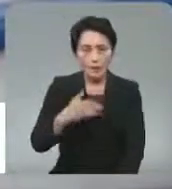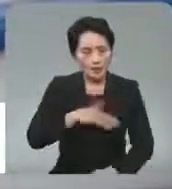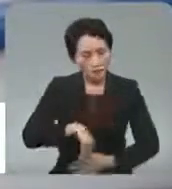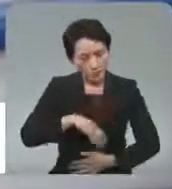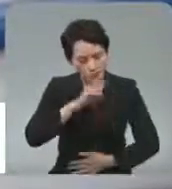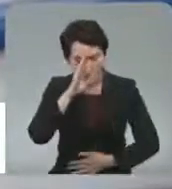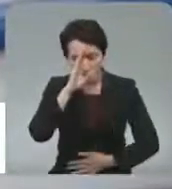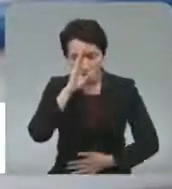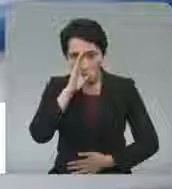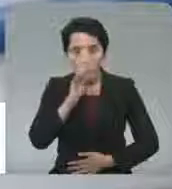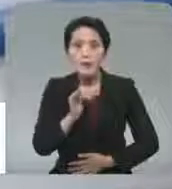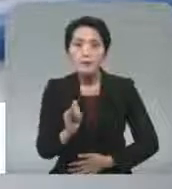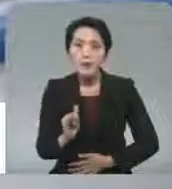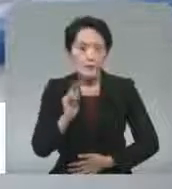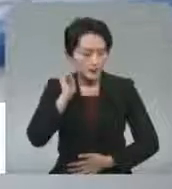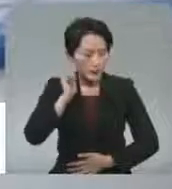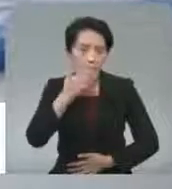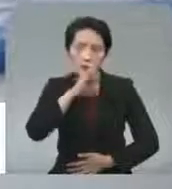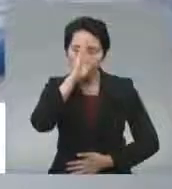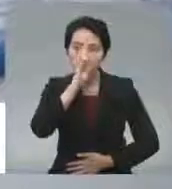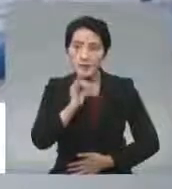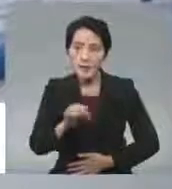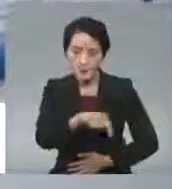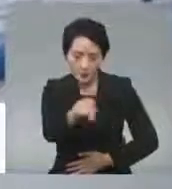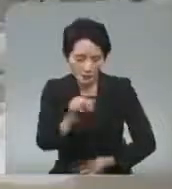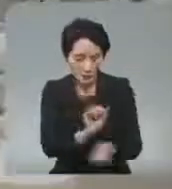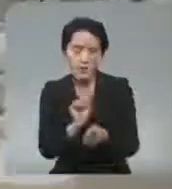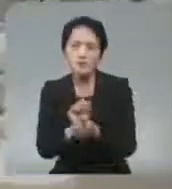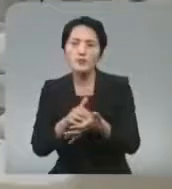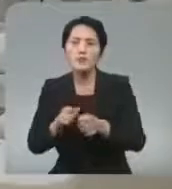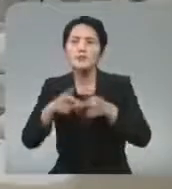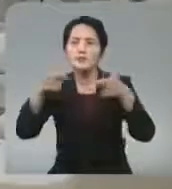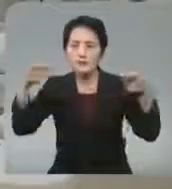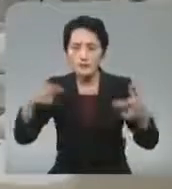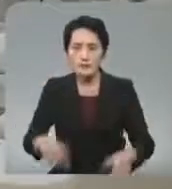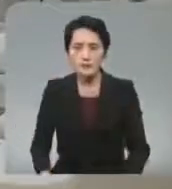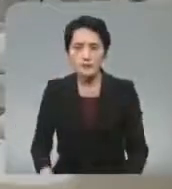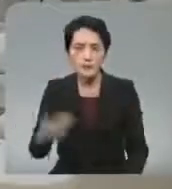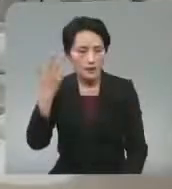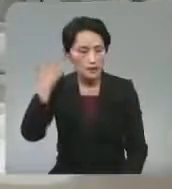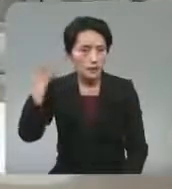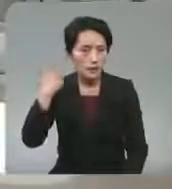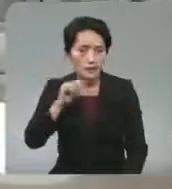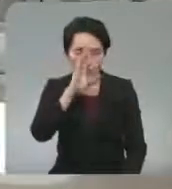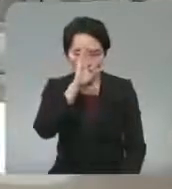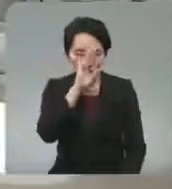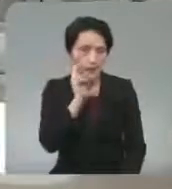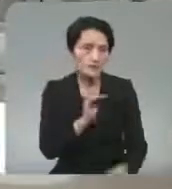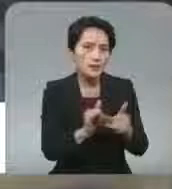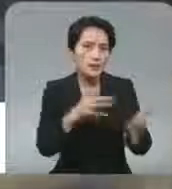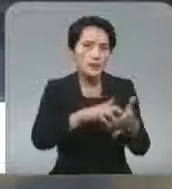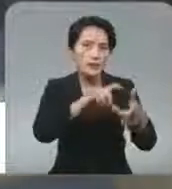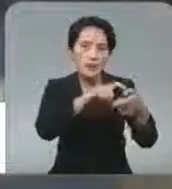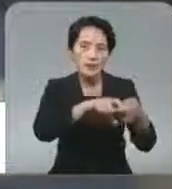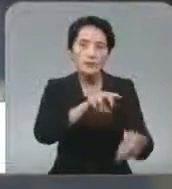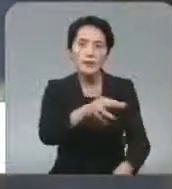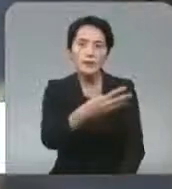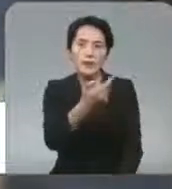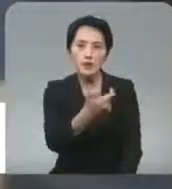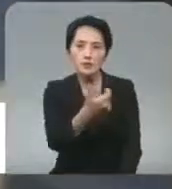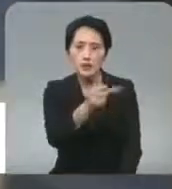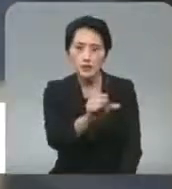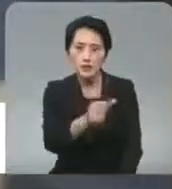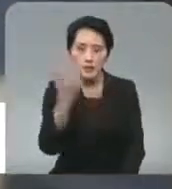infektionsgeschehen vorerst eskalieren wird die durchschnittliche zeit der täglich neu infektionen lag in der letzten woche